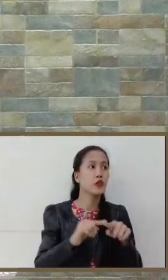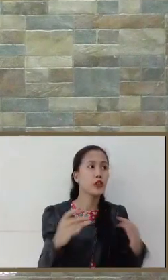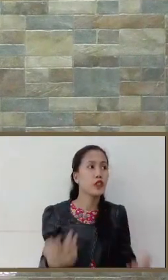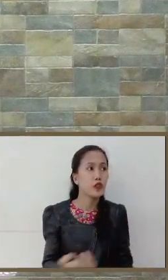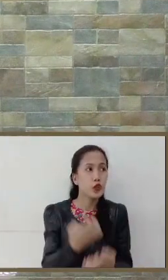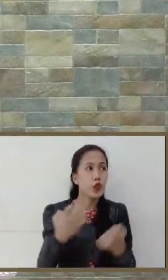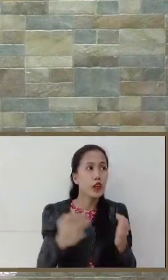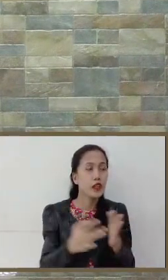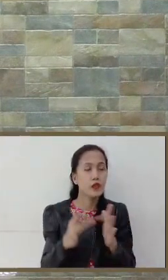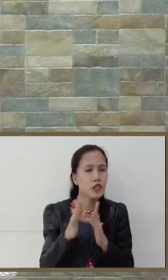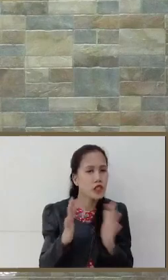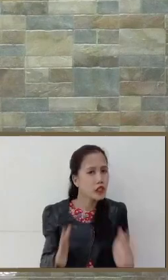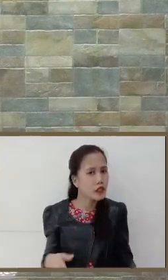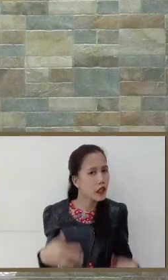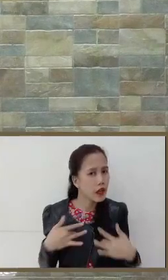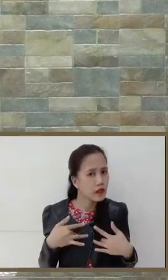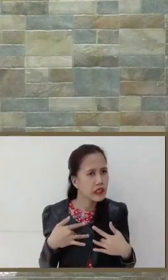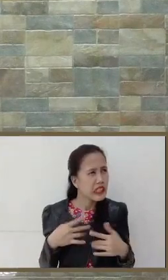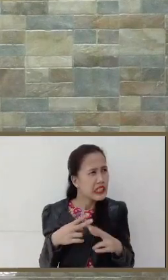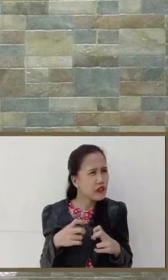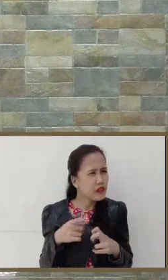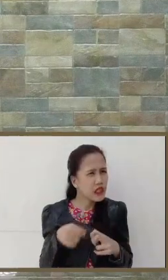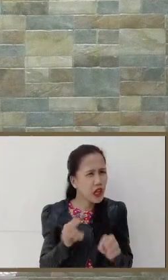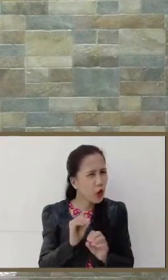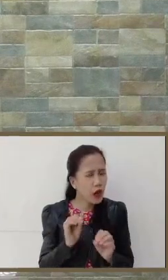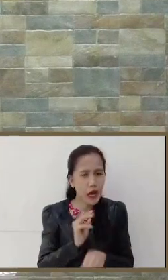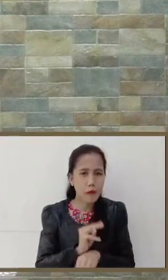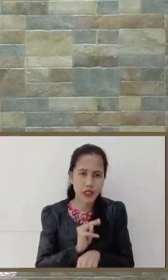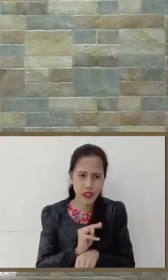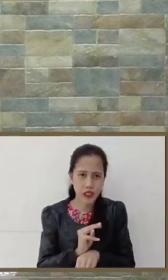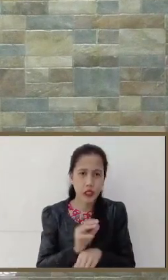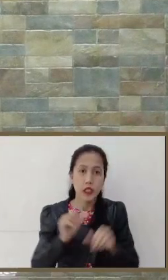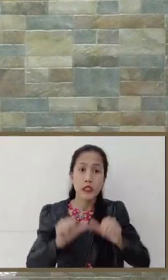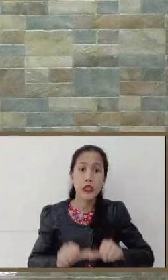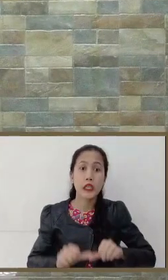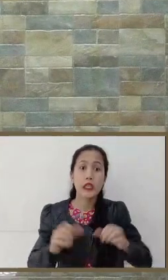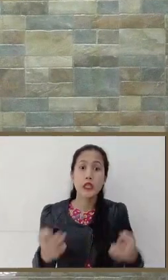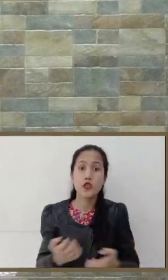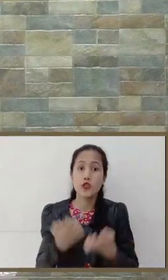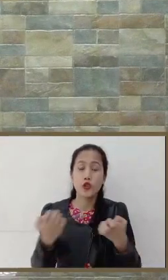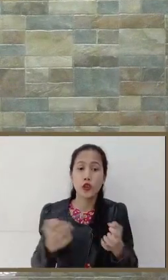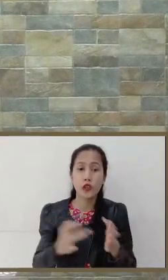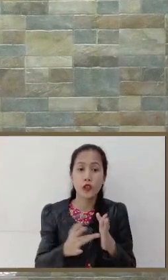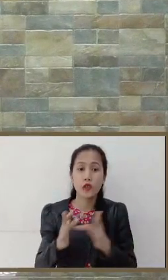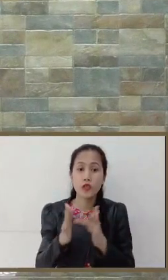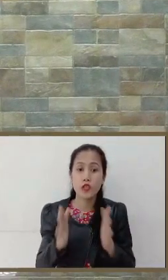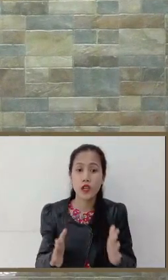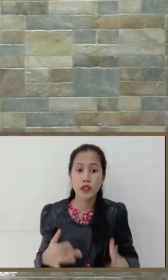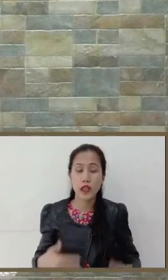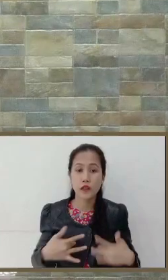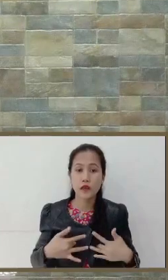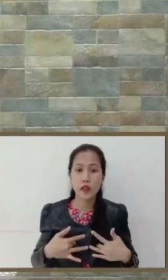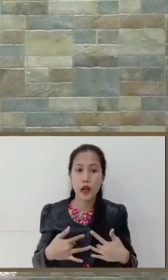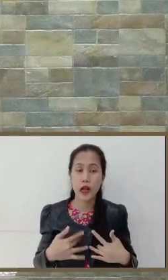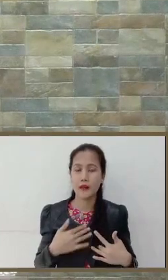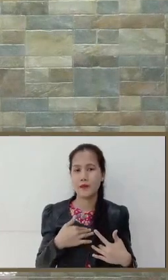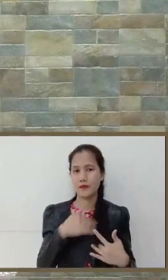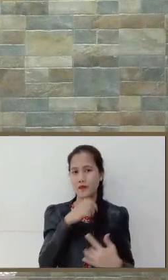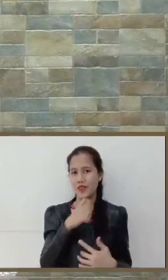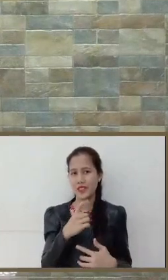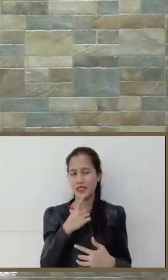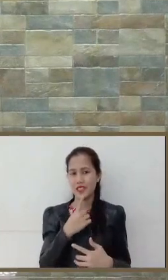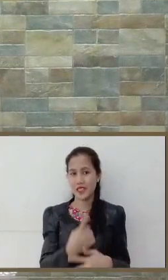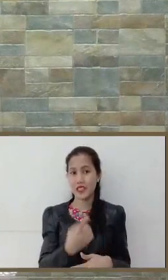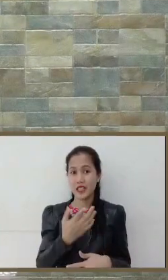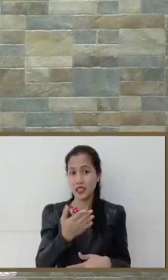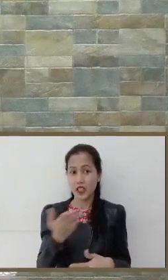Kahit ikaw ay walang ministry, pwede mo ma-enjoy ang iyong Kristiyanong buhay. Hindi ko po sinasabi na huwag kayong pumasok sa ministry. Pero yung ikaw baguhan, wala ka pang